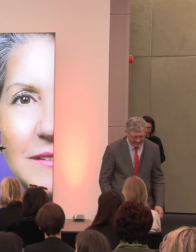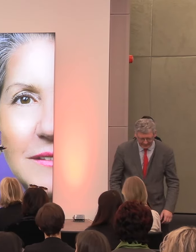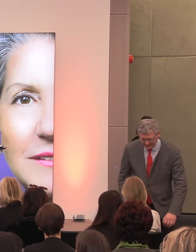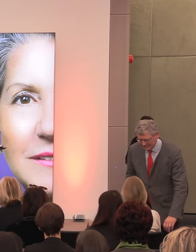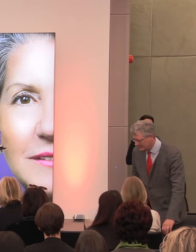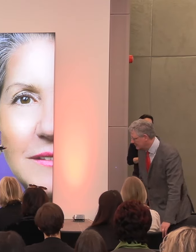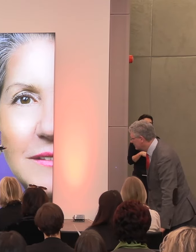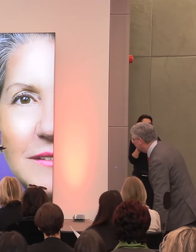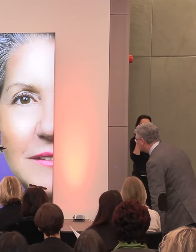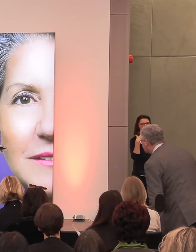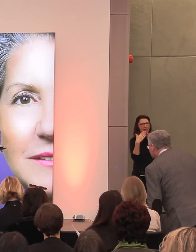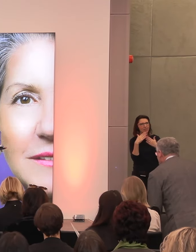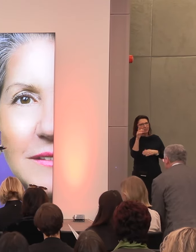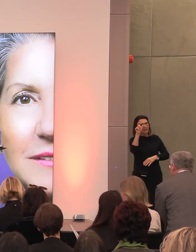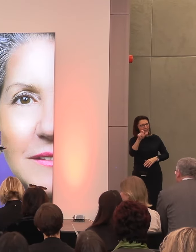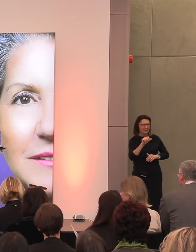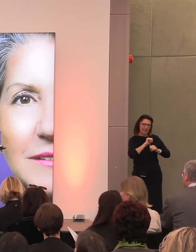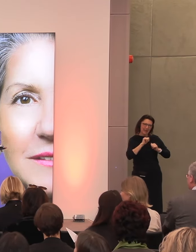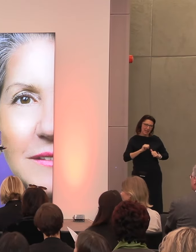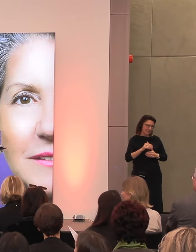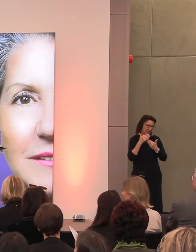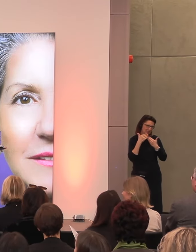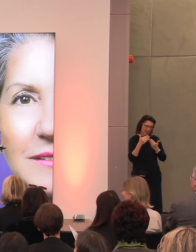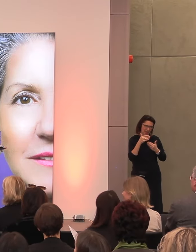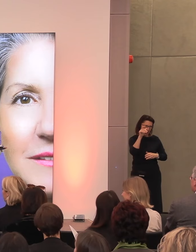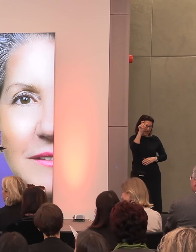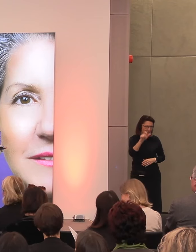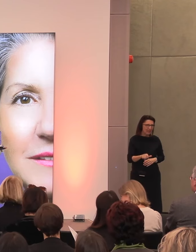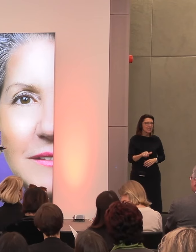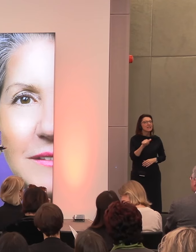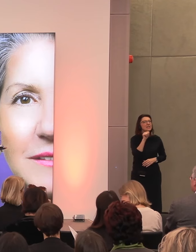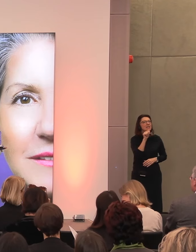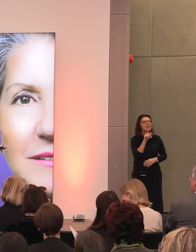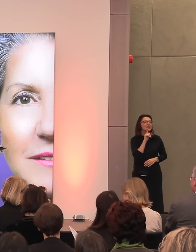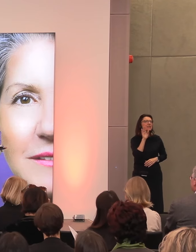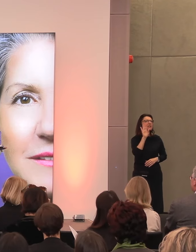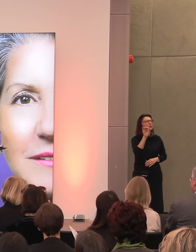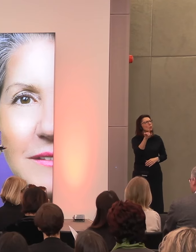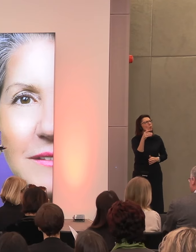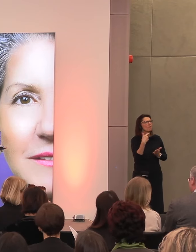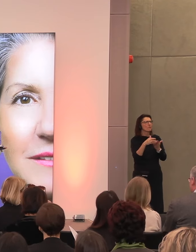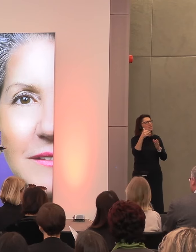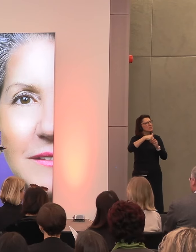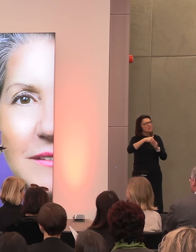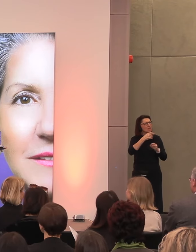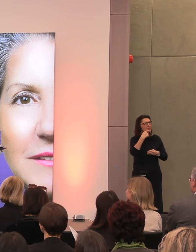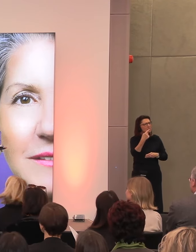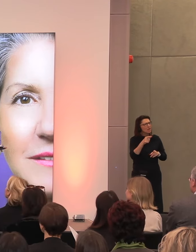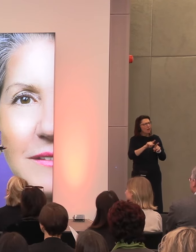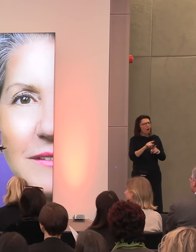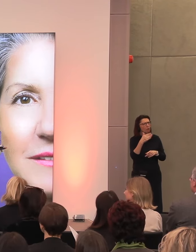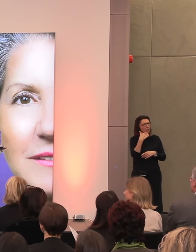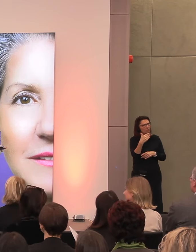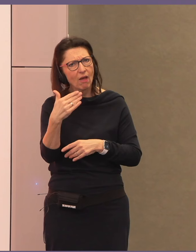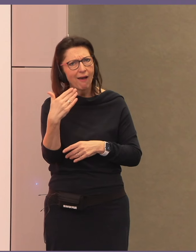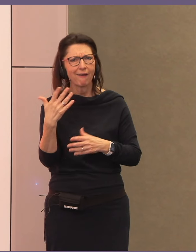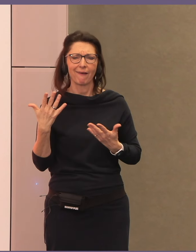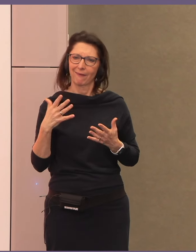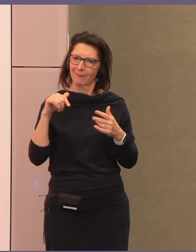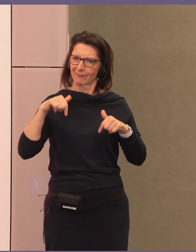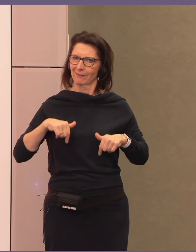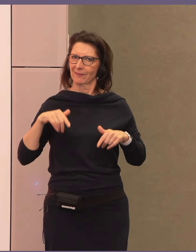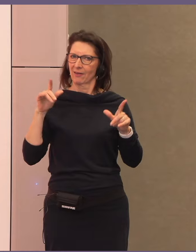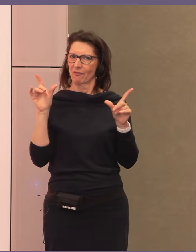Thank you, Laszlo. Vielen herzlichen Dank, Laszlo, nicht nur für deinen Beitrag, aber auch danke für die Unterstützung bei der Organisation